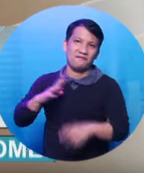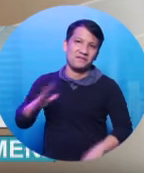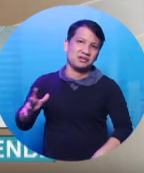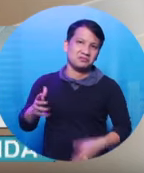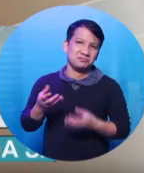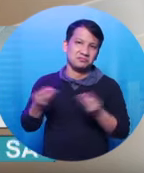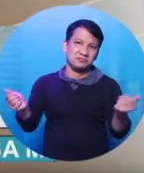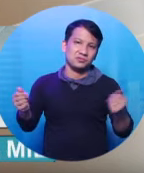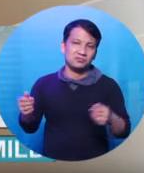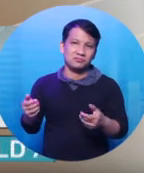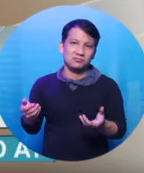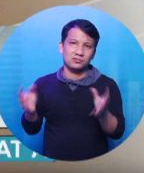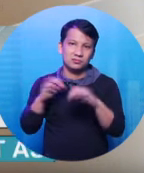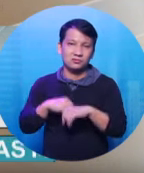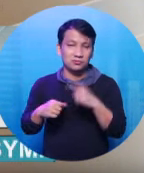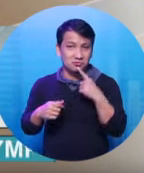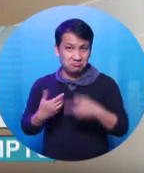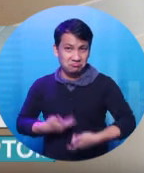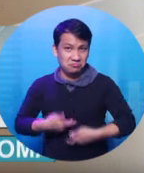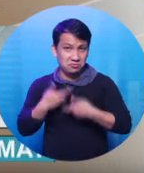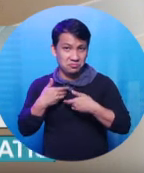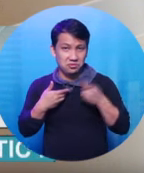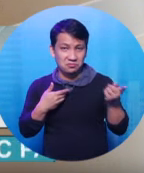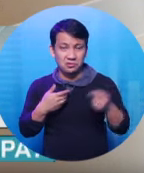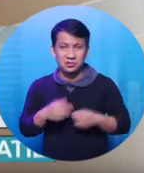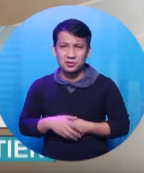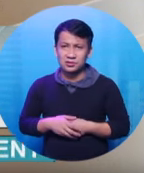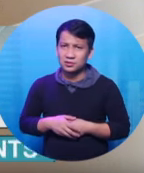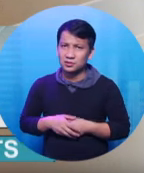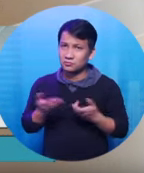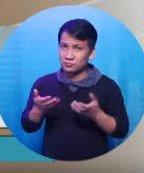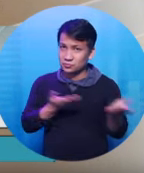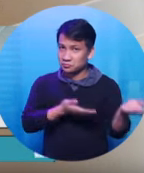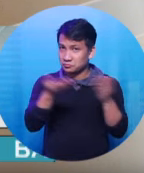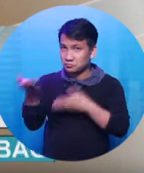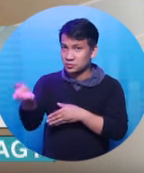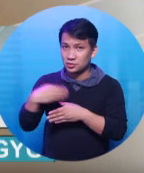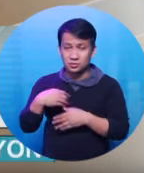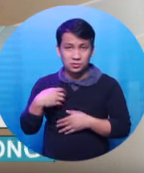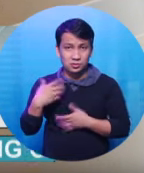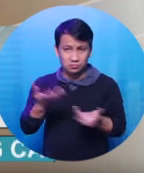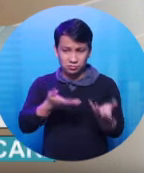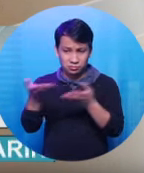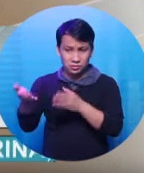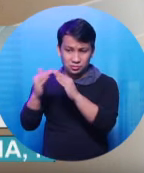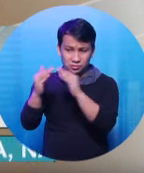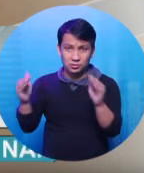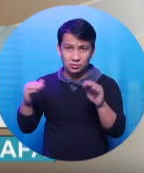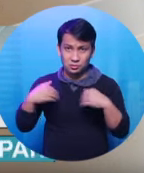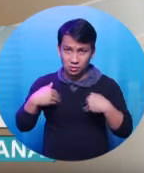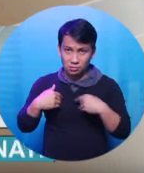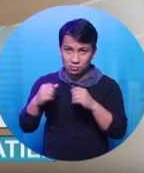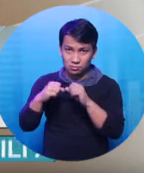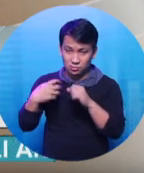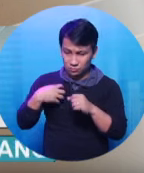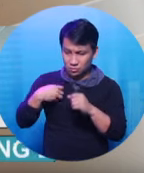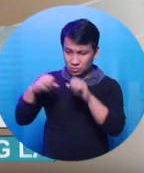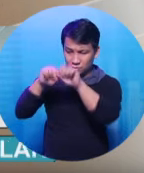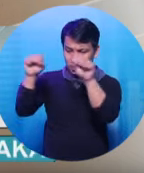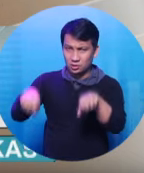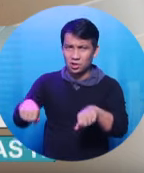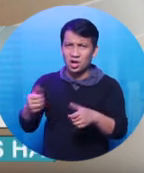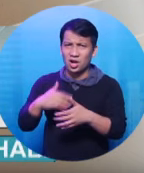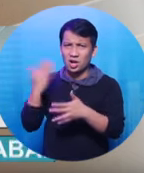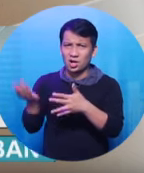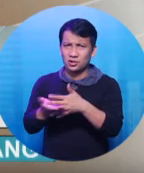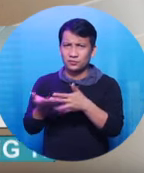Okay. So, dinala siya sa presinto after that. Ngayon po nasa loob na siya, nasa kulungan na siya. Ano po yung sinampa sa kanya